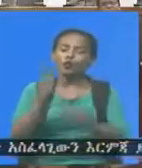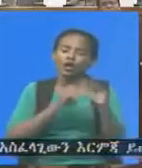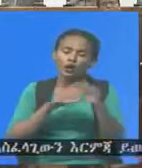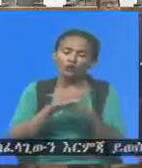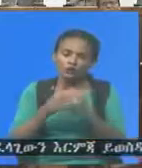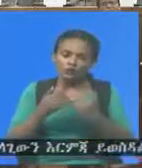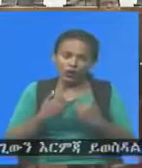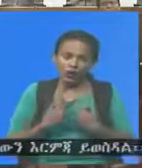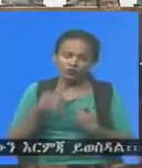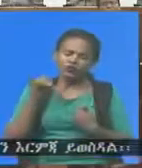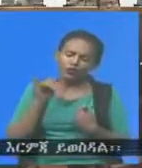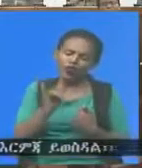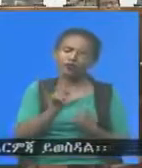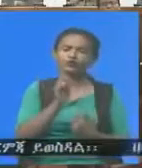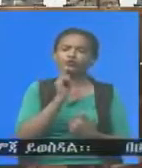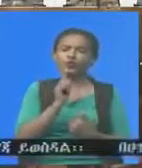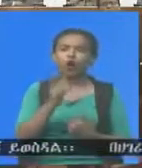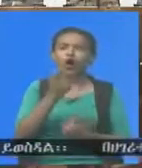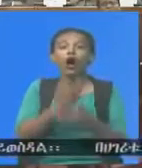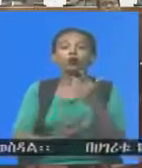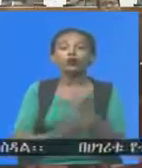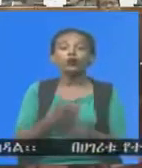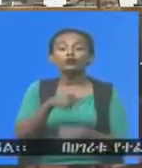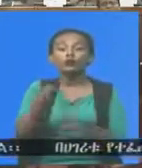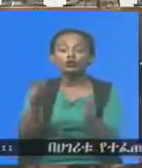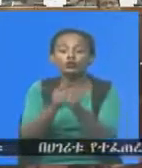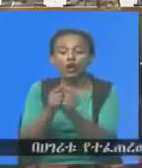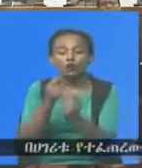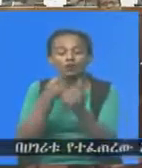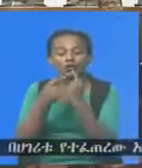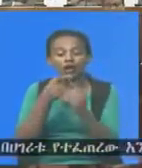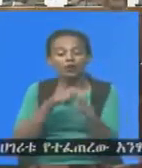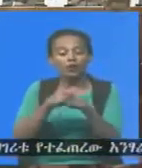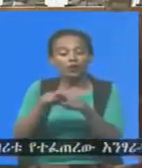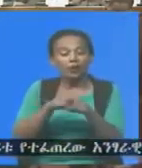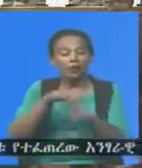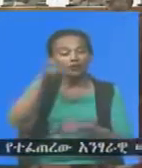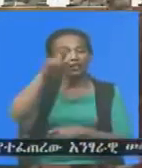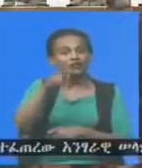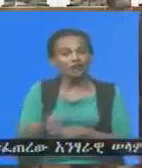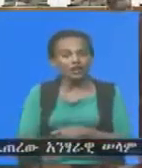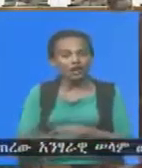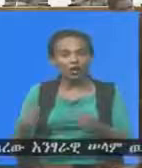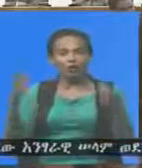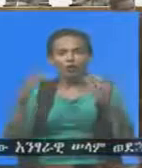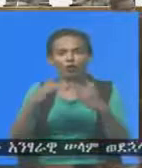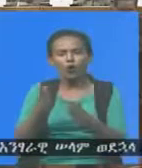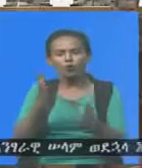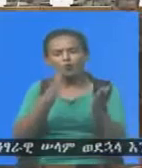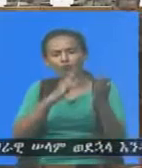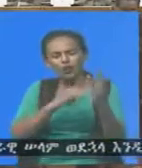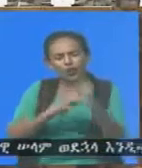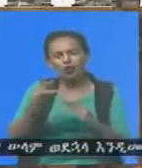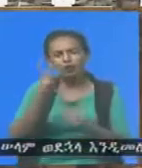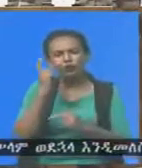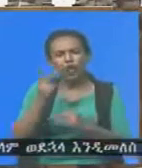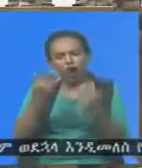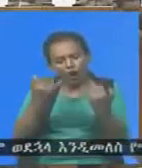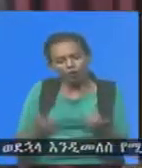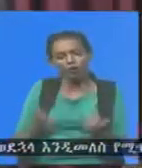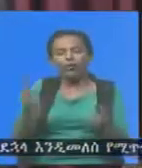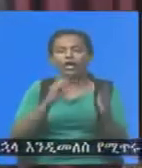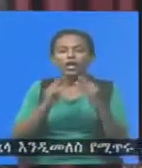እሱ ህዝብ ነው አወያይቶ ከሱ ጋር መነጋገር መግባባት ያስፈልጋል በውጊያው መከራውን ያየው አሁንም መከራ ያየነ